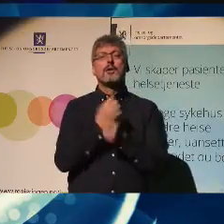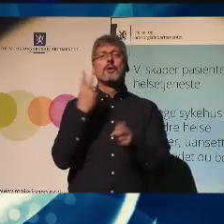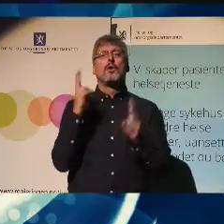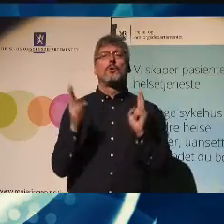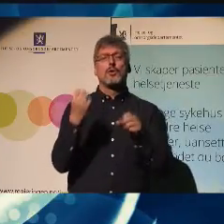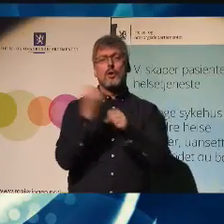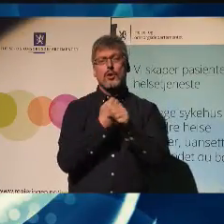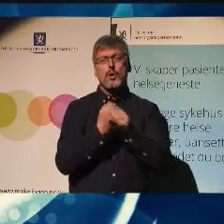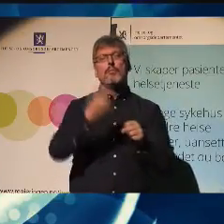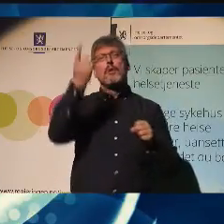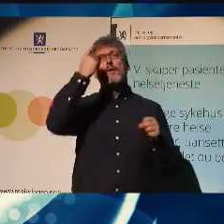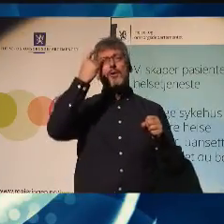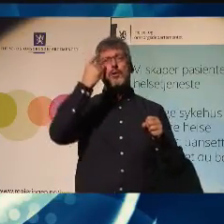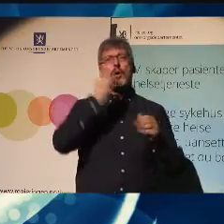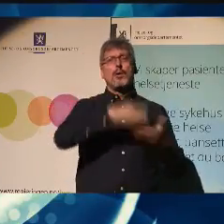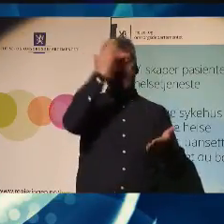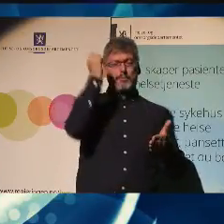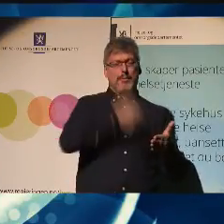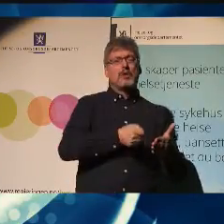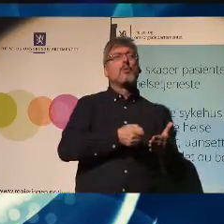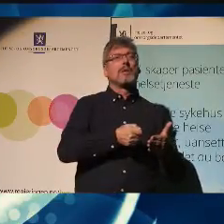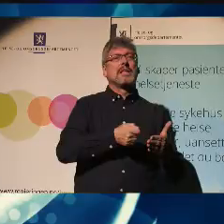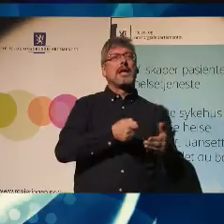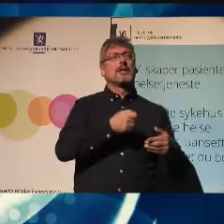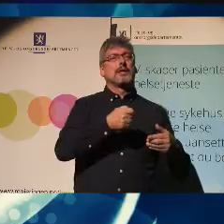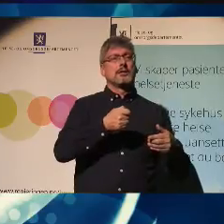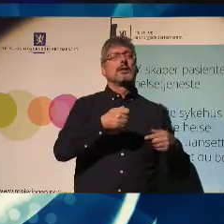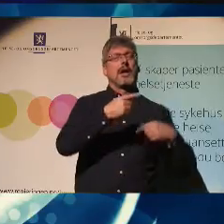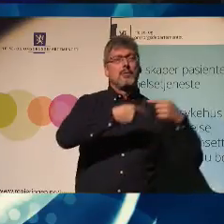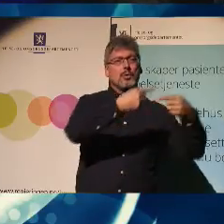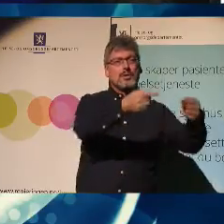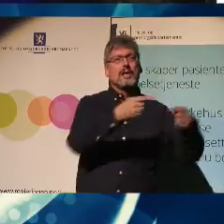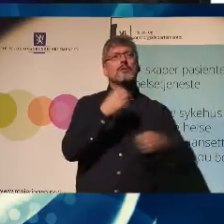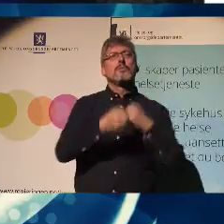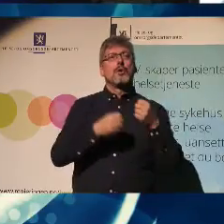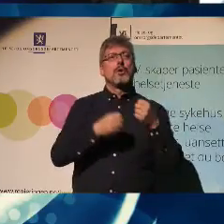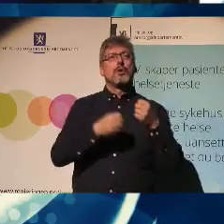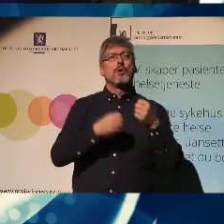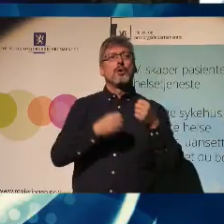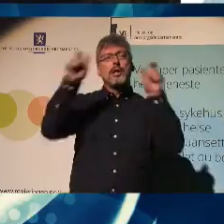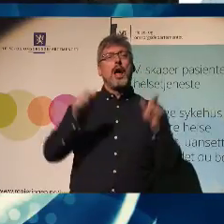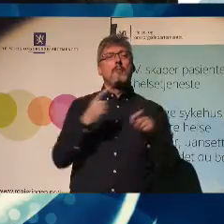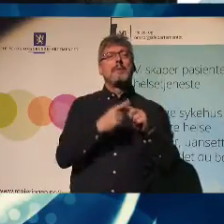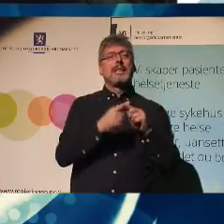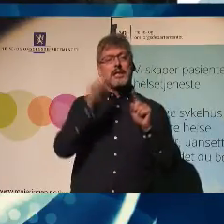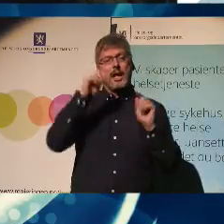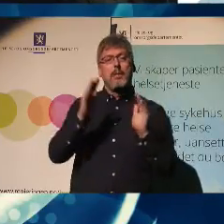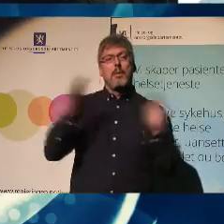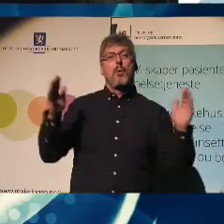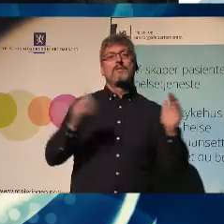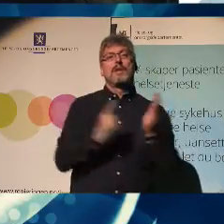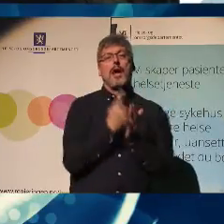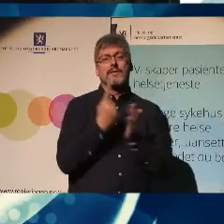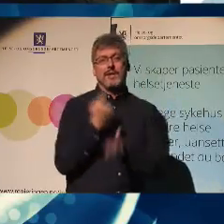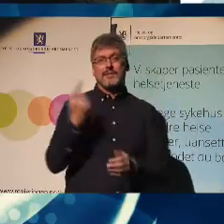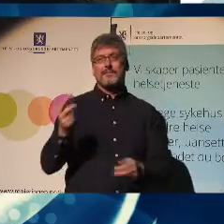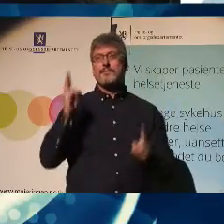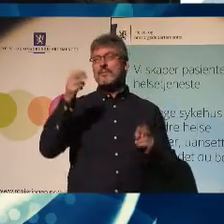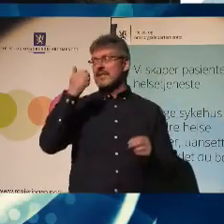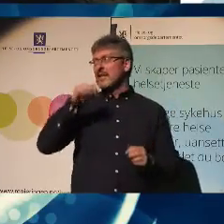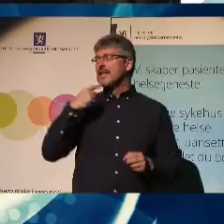forstå beslutningstakingsprosesser som gjør at de faktisk kan utvide rammebetingelsene av og til. Og så sier Kjetil